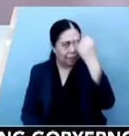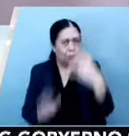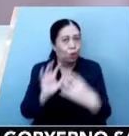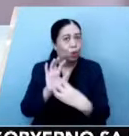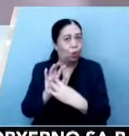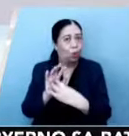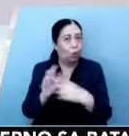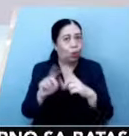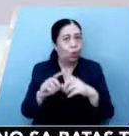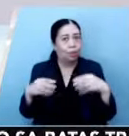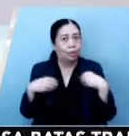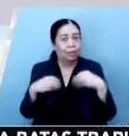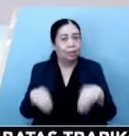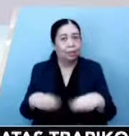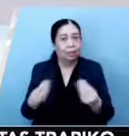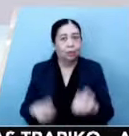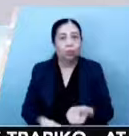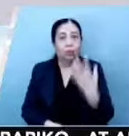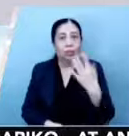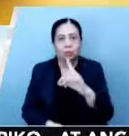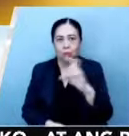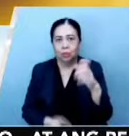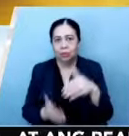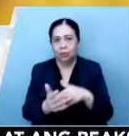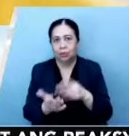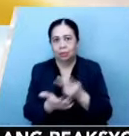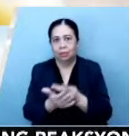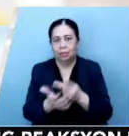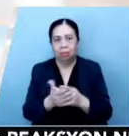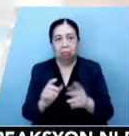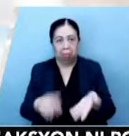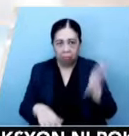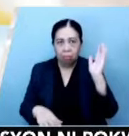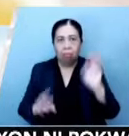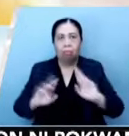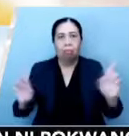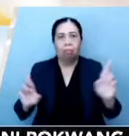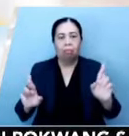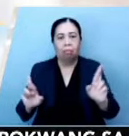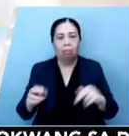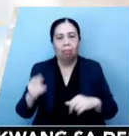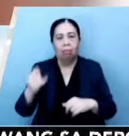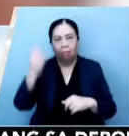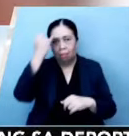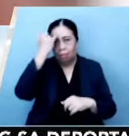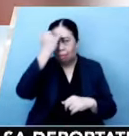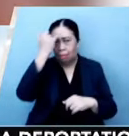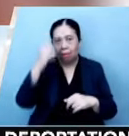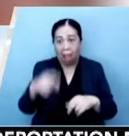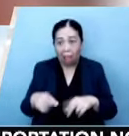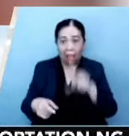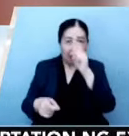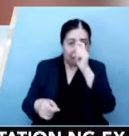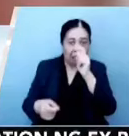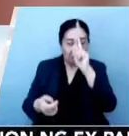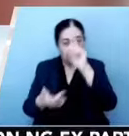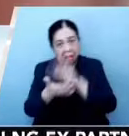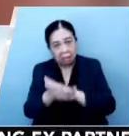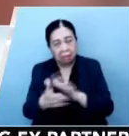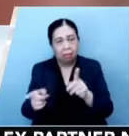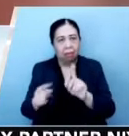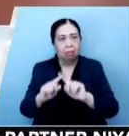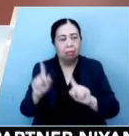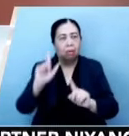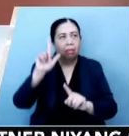daw ng 100,000 piso. Nang may kumasa, pinahihiyan ito nagpatato dahil naniwala raw sa prank. Pero kinalaunan